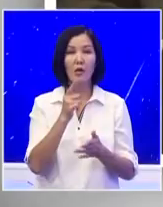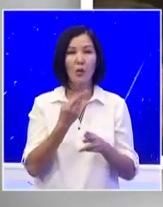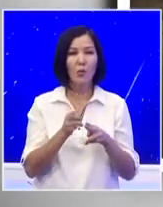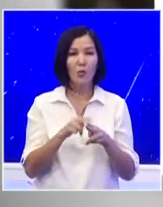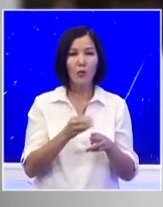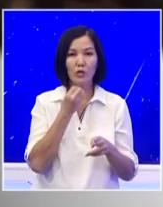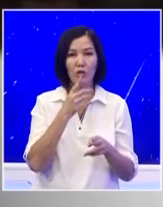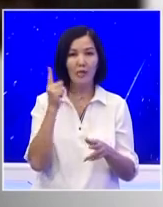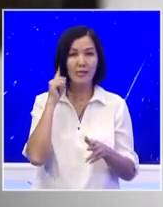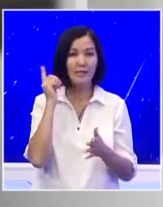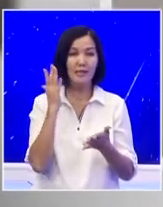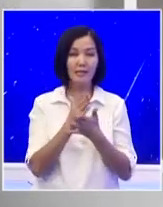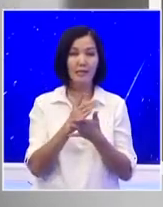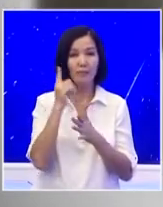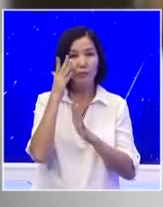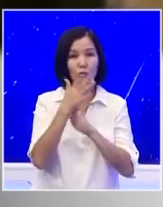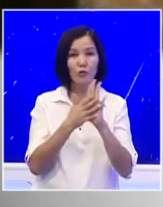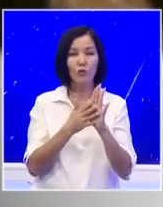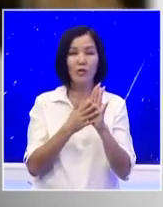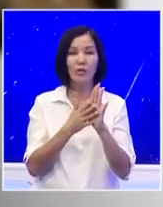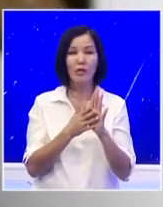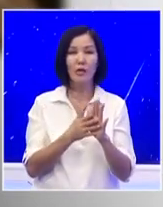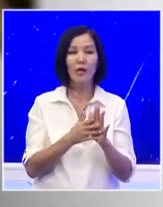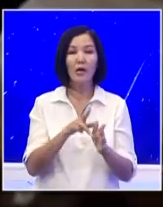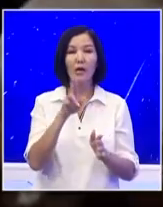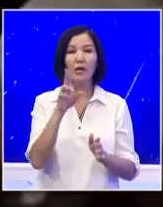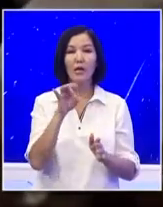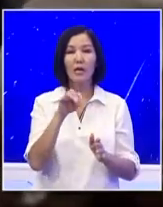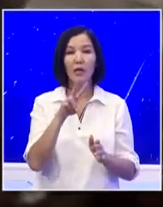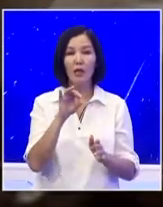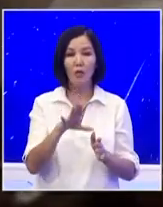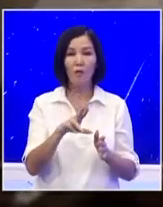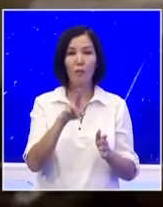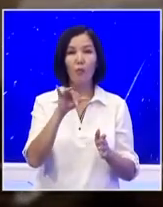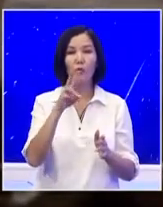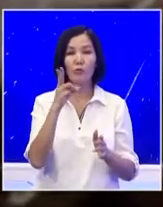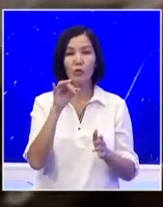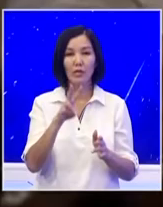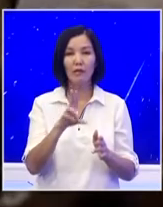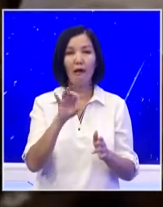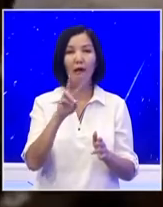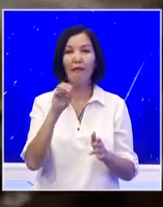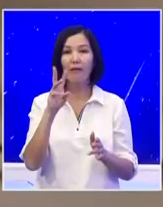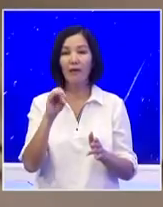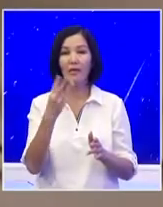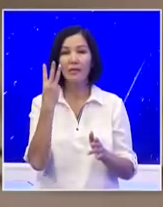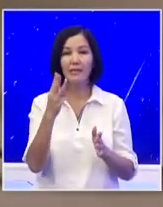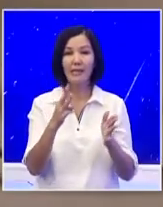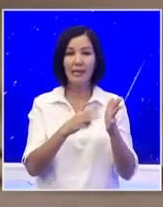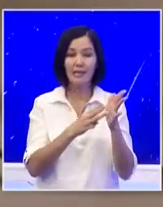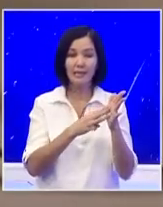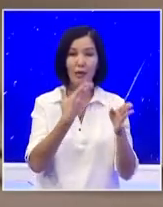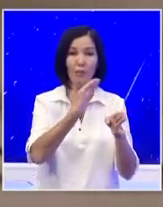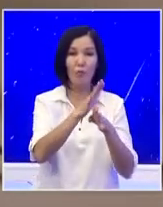естіледі. Абай аудармаларының 10-шы Крыловтан, ал Пушкиннің Евгений Онегин романын ол 8 үзіндіге бөліп